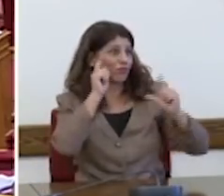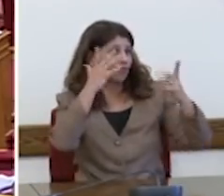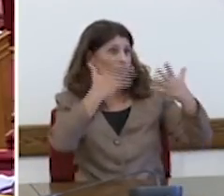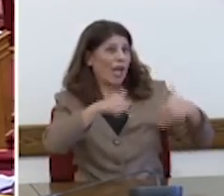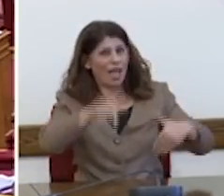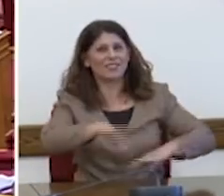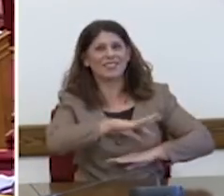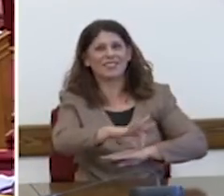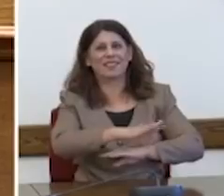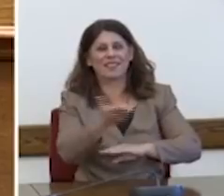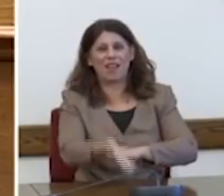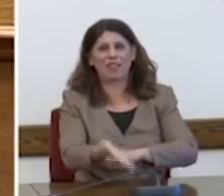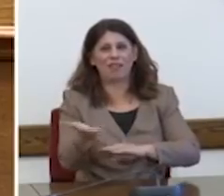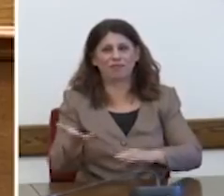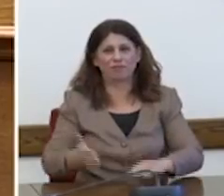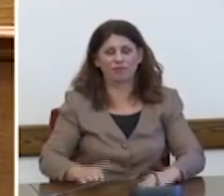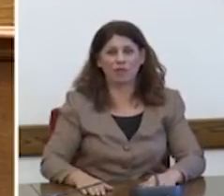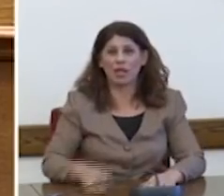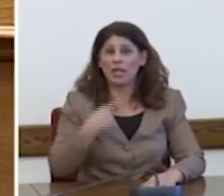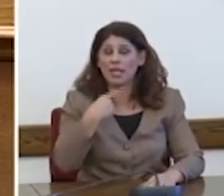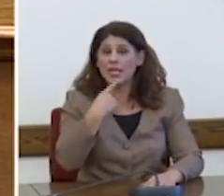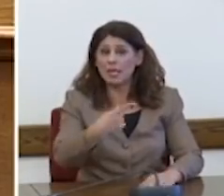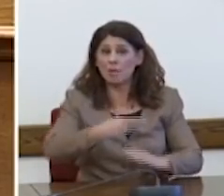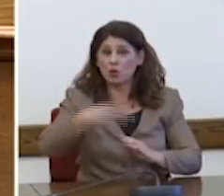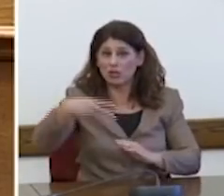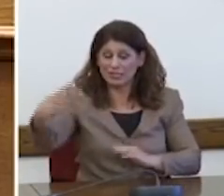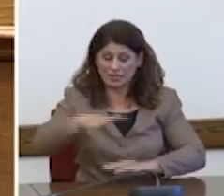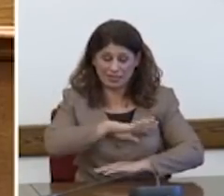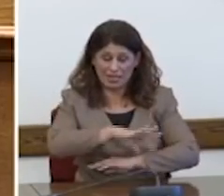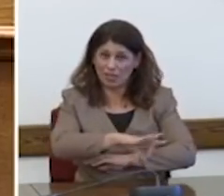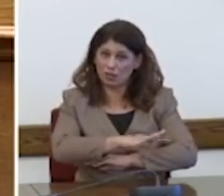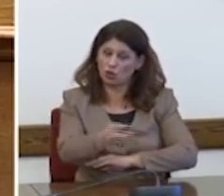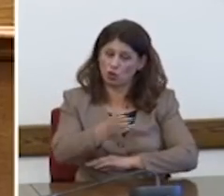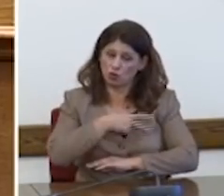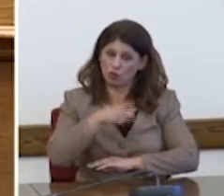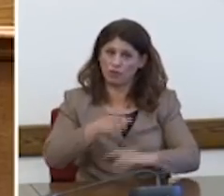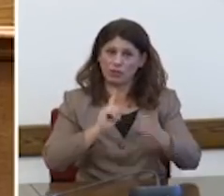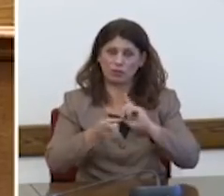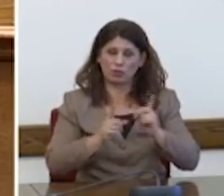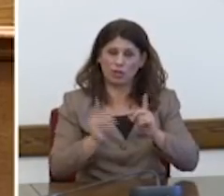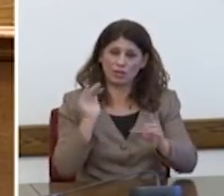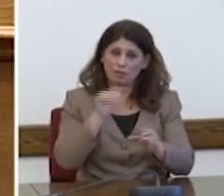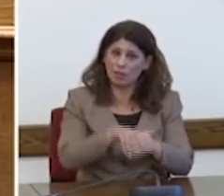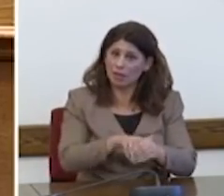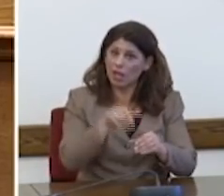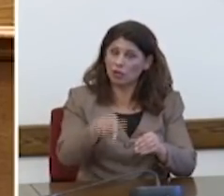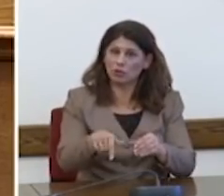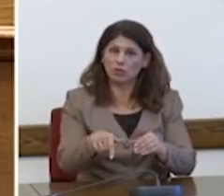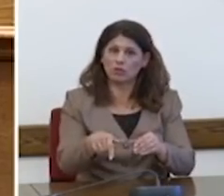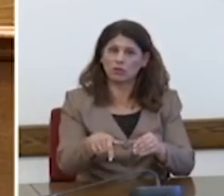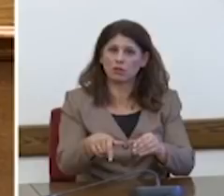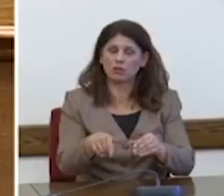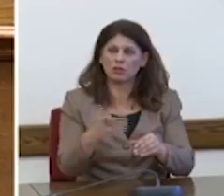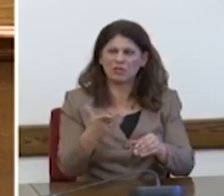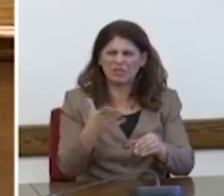στρατηγικής. Χαρακτήρισε ο ΣΥΡΙΖΑ καταρχήν στρατηγικά ορθή τη συμφωνία, συμμετέχοντας στην ξεδιάντροπη κοροϊδία